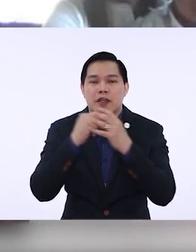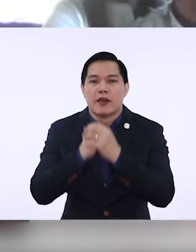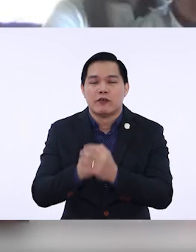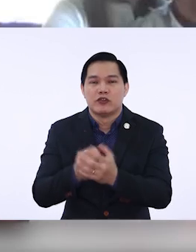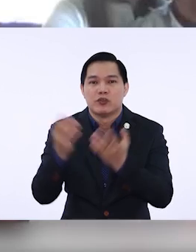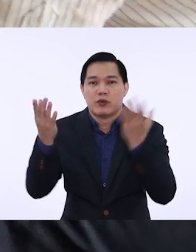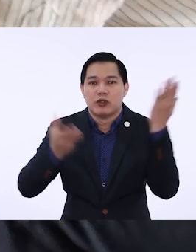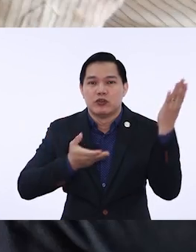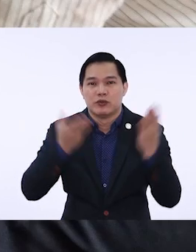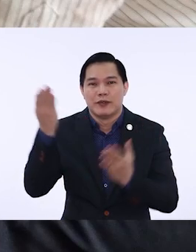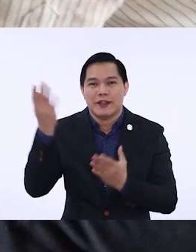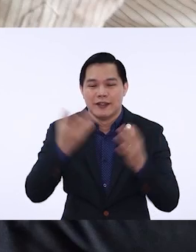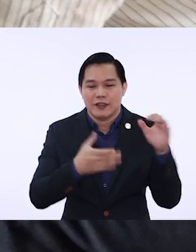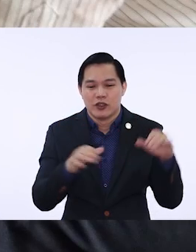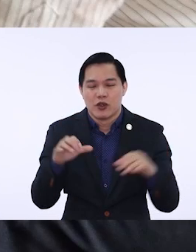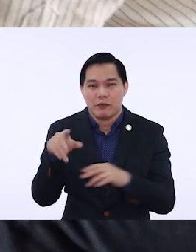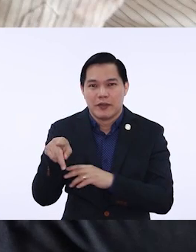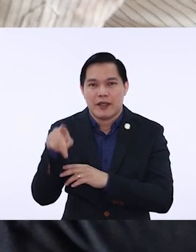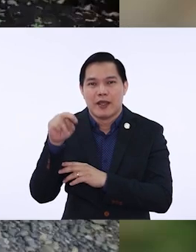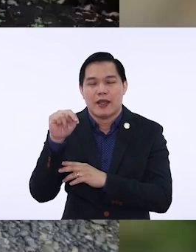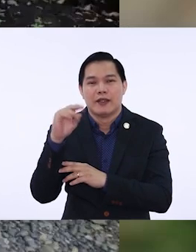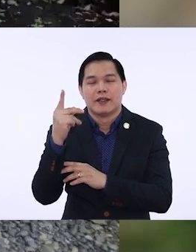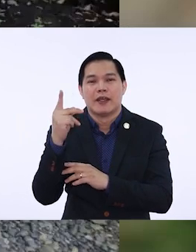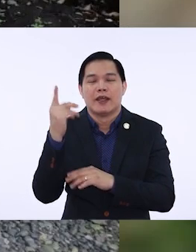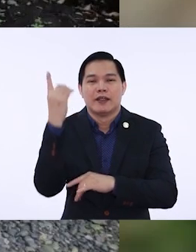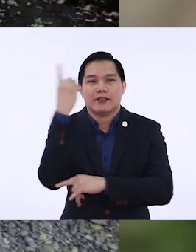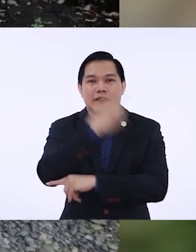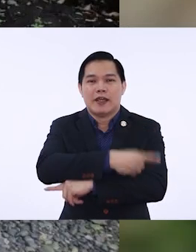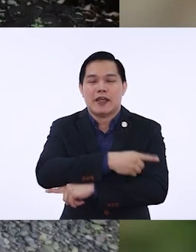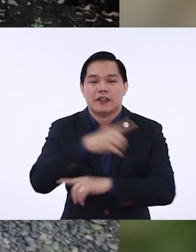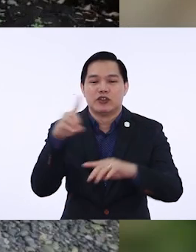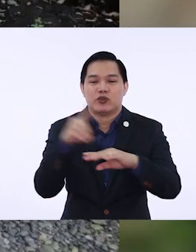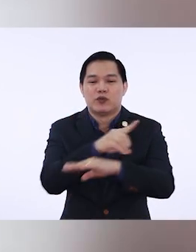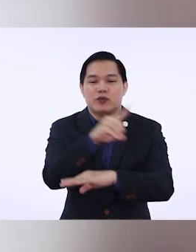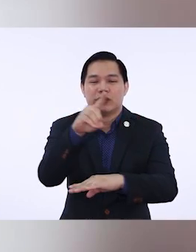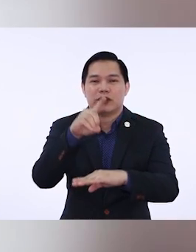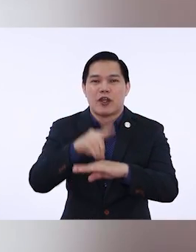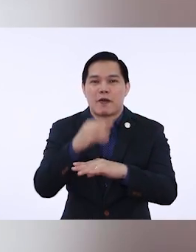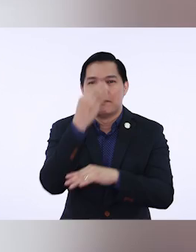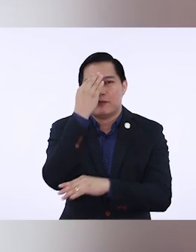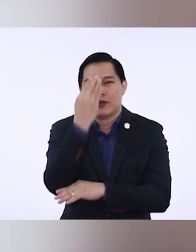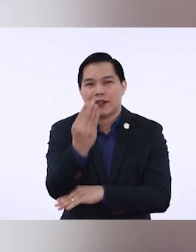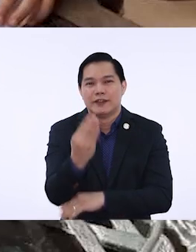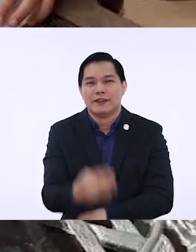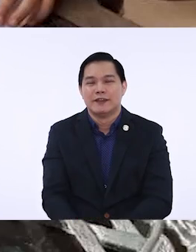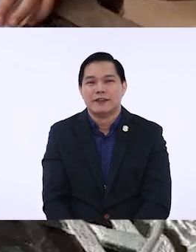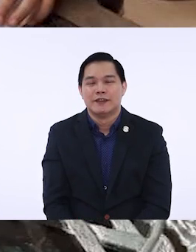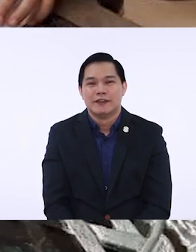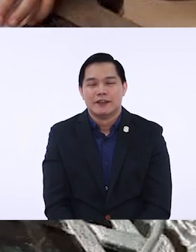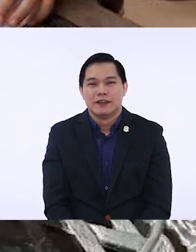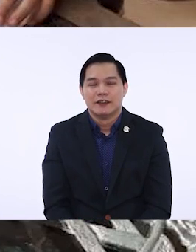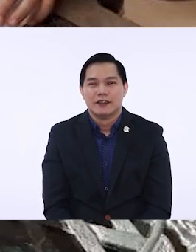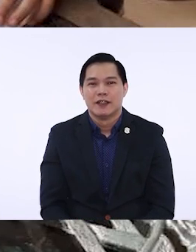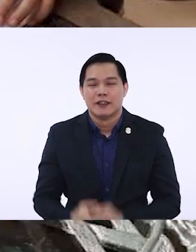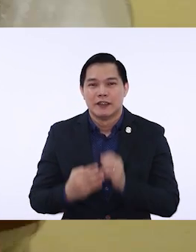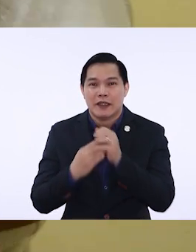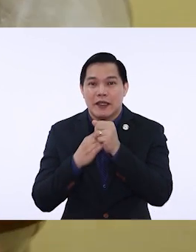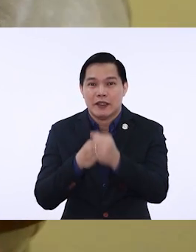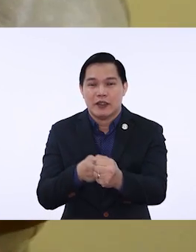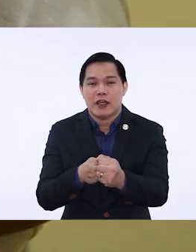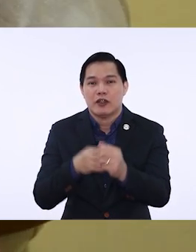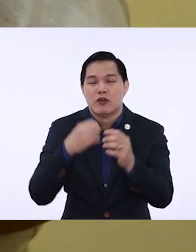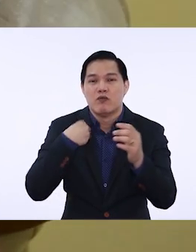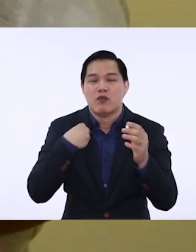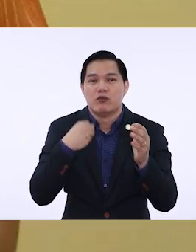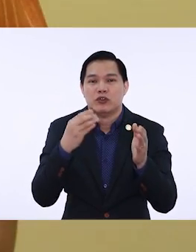kabataan, nagsagawa ng PNK Day dito sa distrito eklesyastiko ng Bulacan. Ito ay pinangunahan ng mga